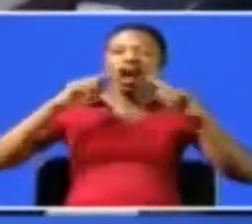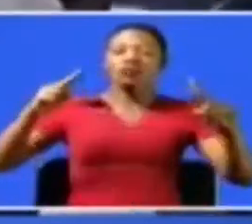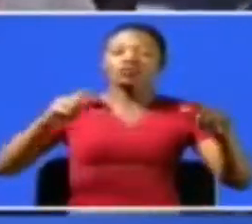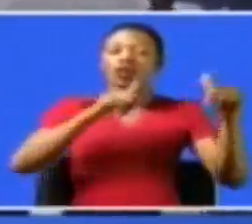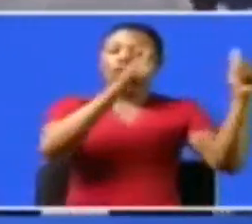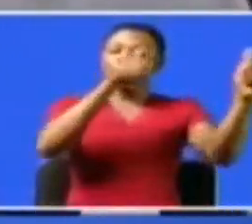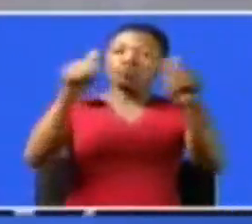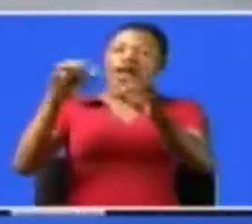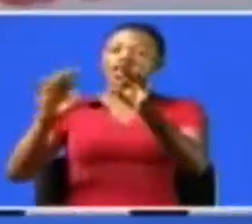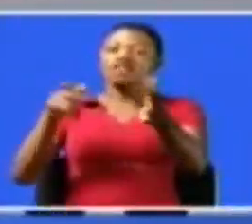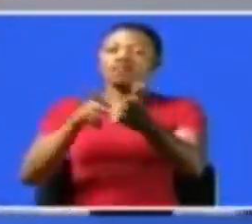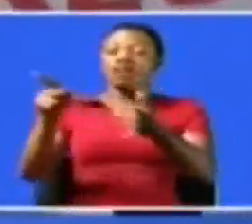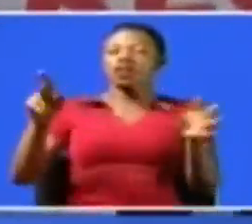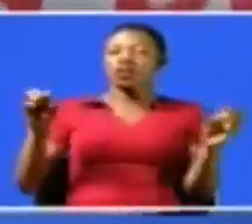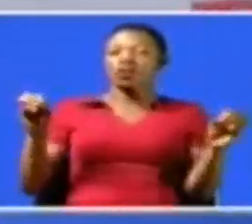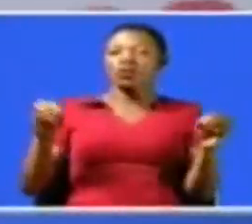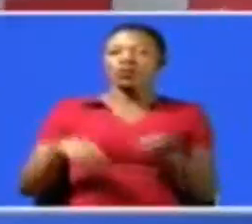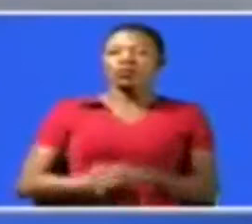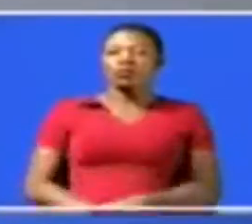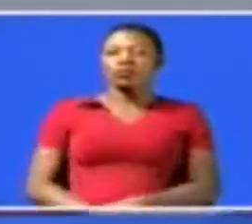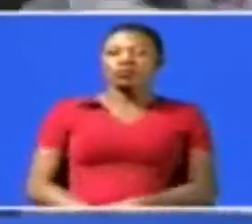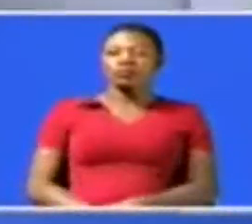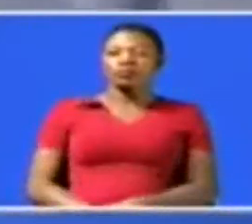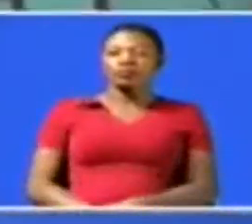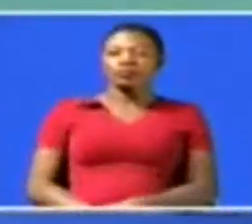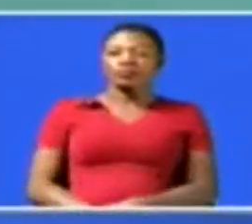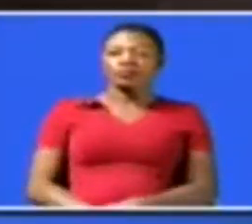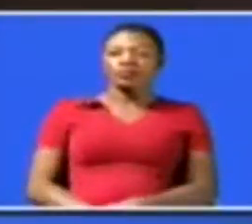wasipolipwa. Mark Namaswa, KTN News.